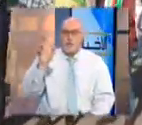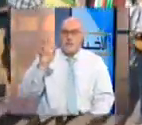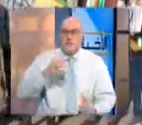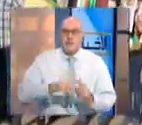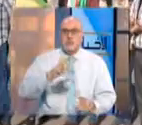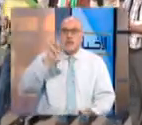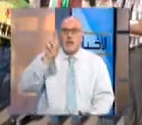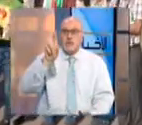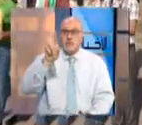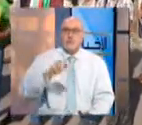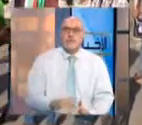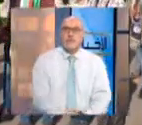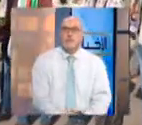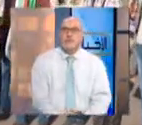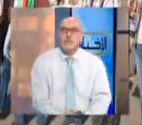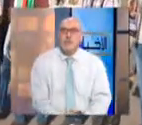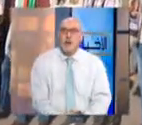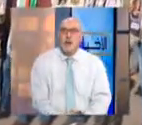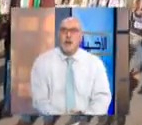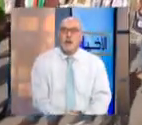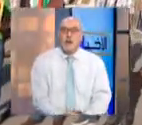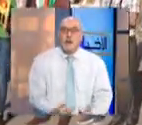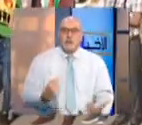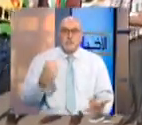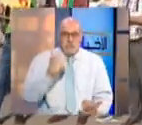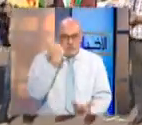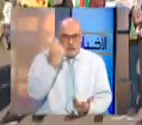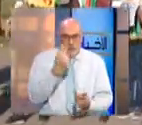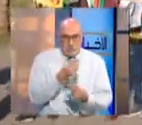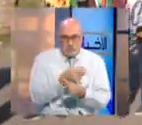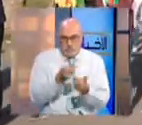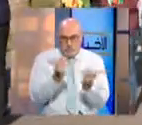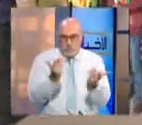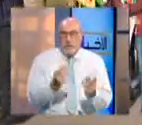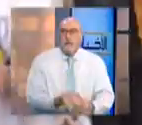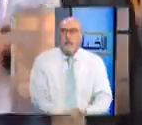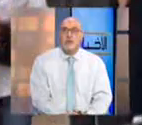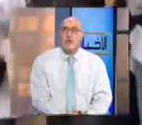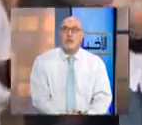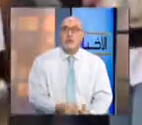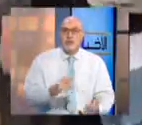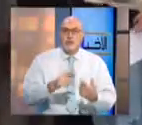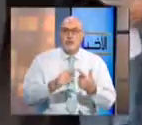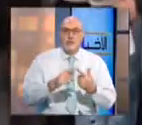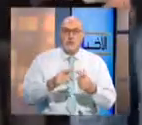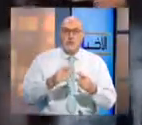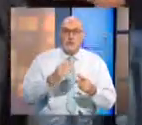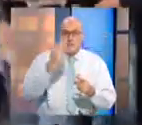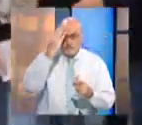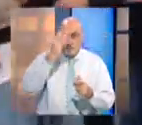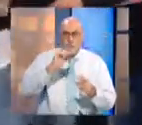الريسوني. فضائح لا شك أن نظام المخزني يريد من ورائها التغطية على الجبهة